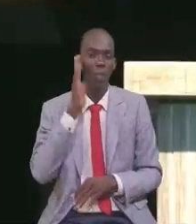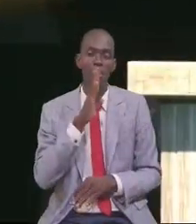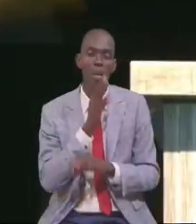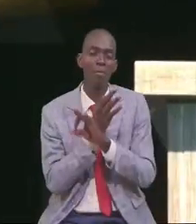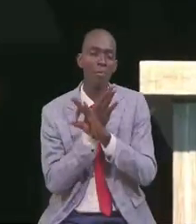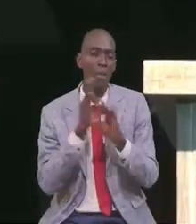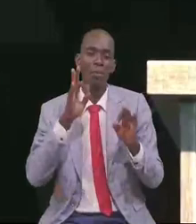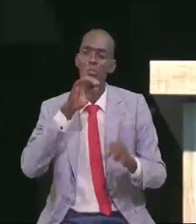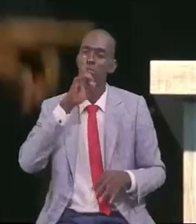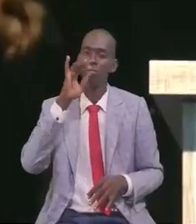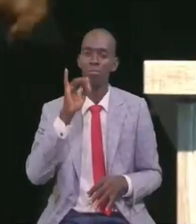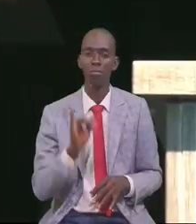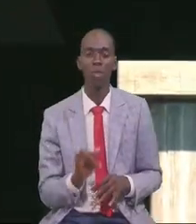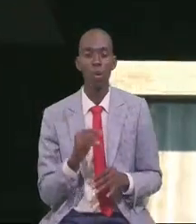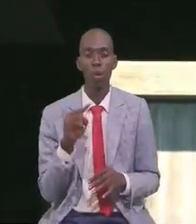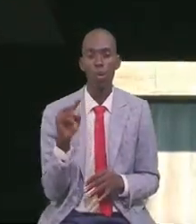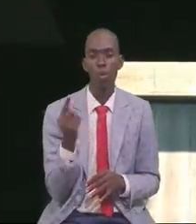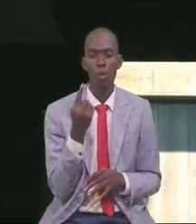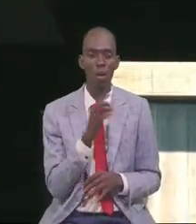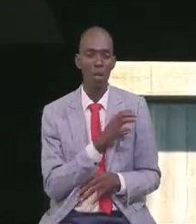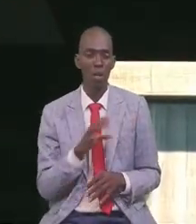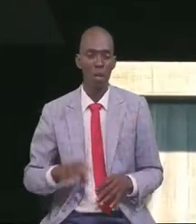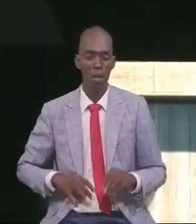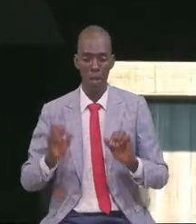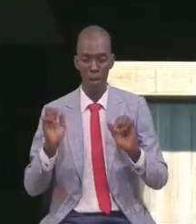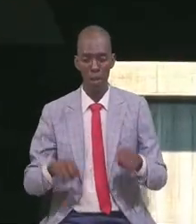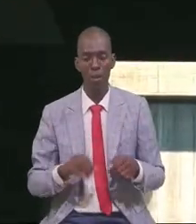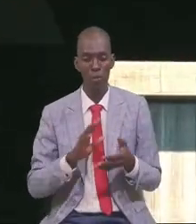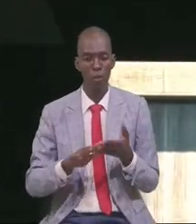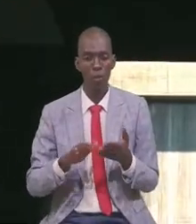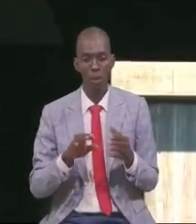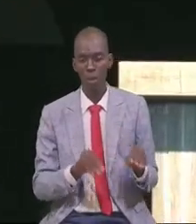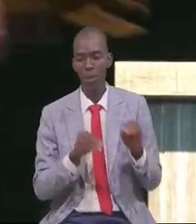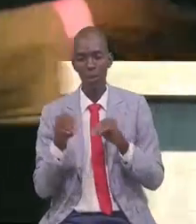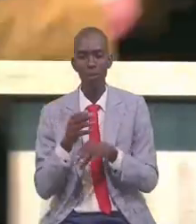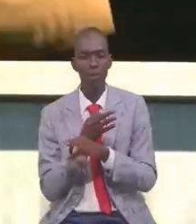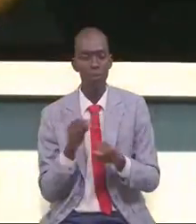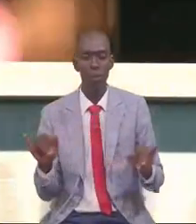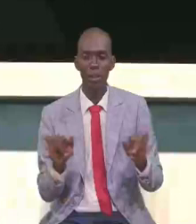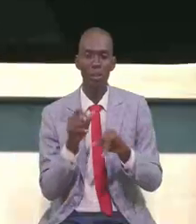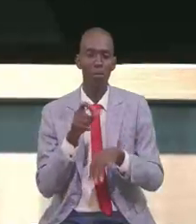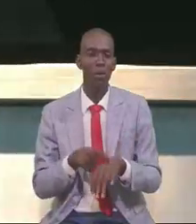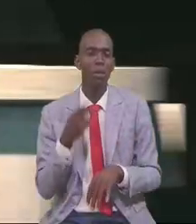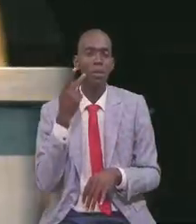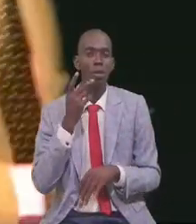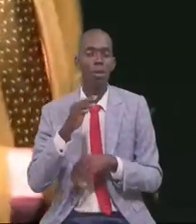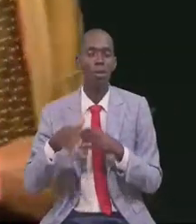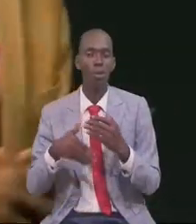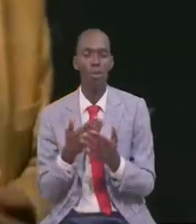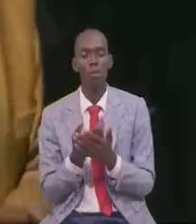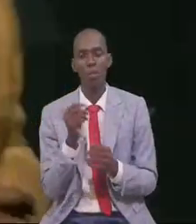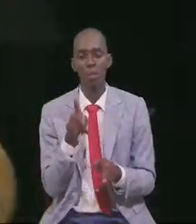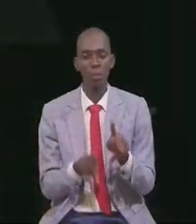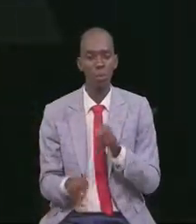seulement Christ qui peut pardonner et affranchir au même moment. Regardez tous ceux-là qui sont dans la